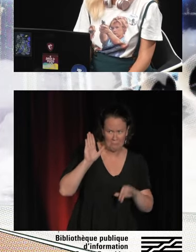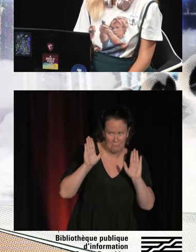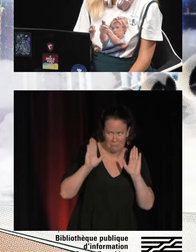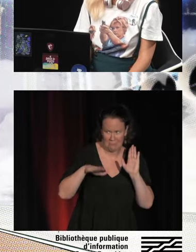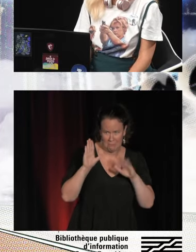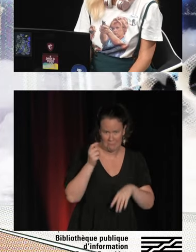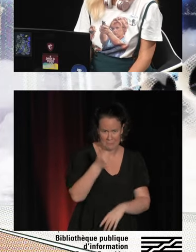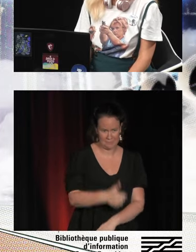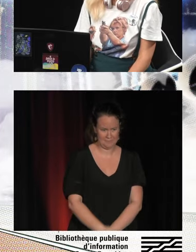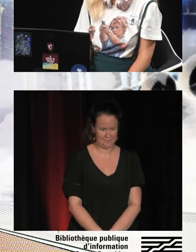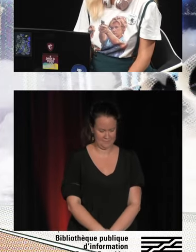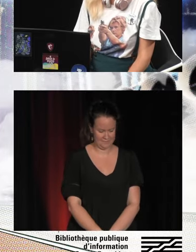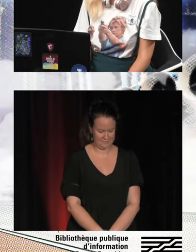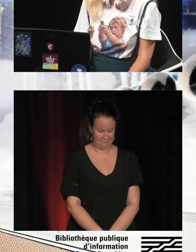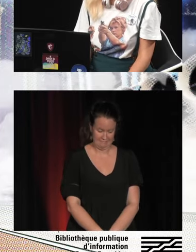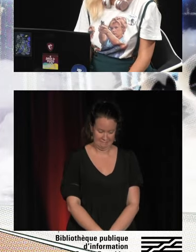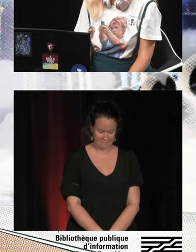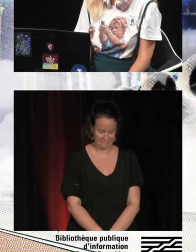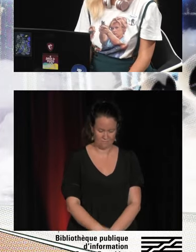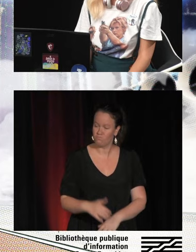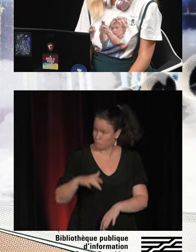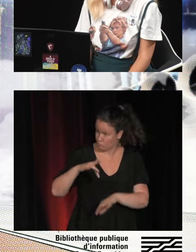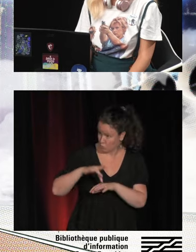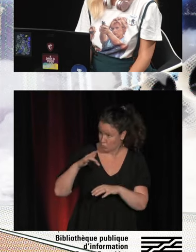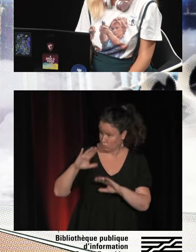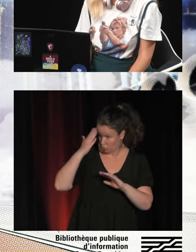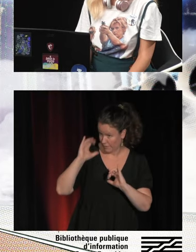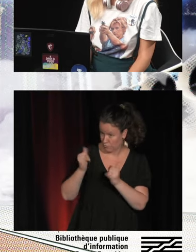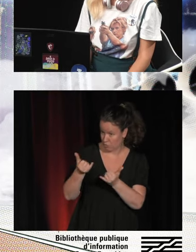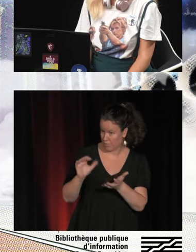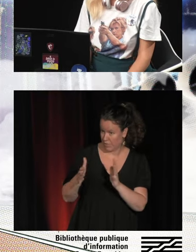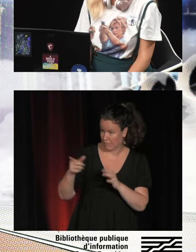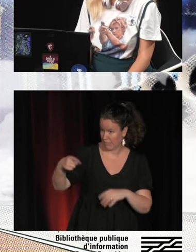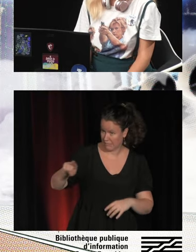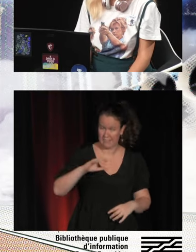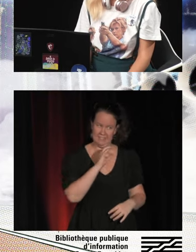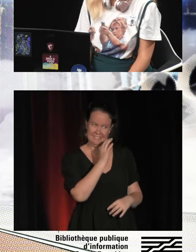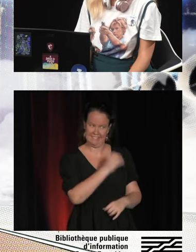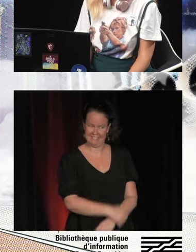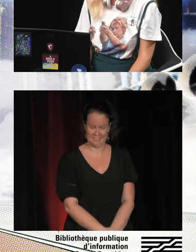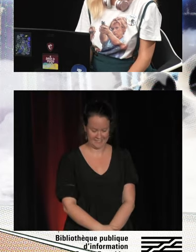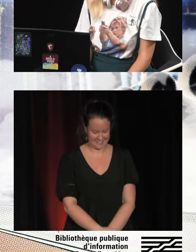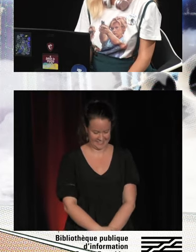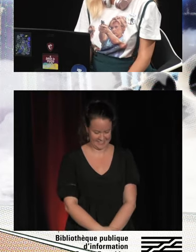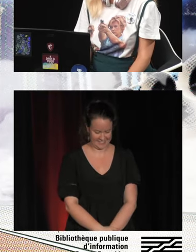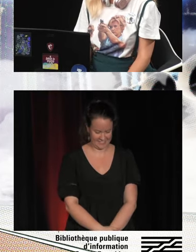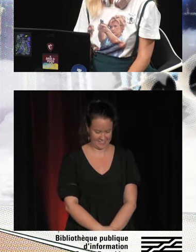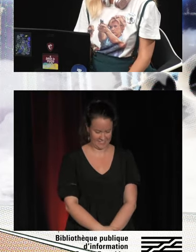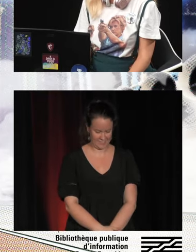Ok, ça en dit long. Mais vous connaissiez le jeu de réputation, peut-être ? Ah.